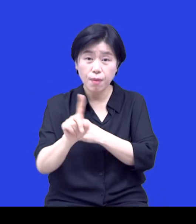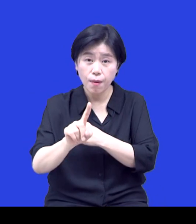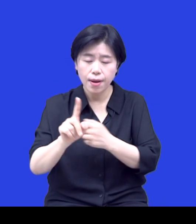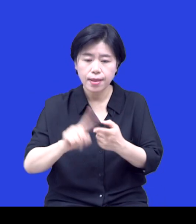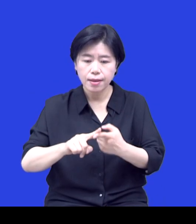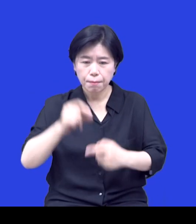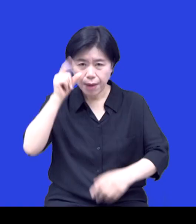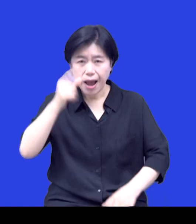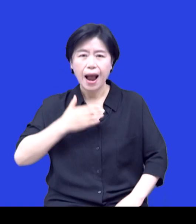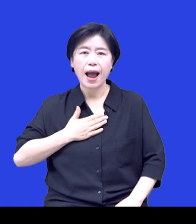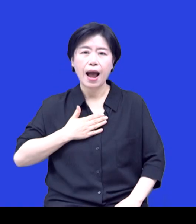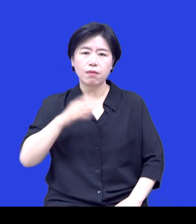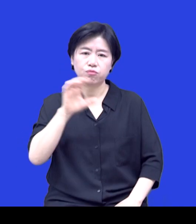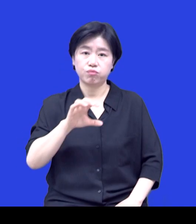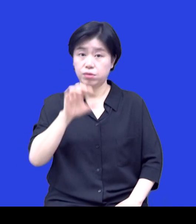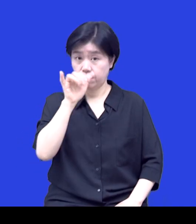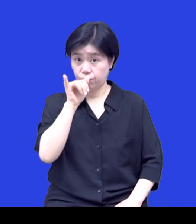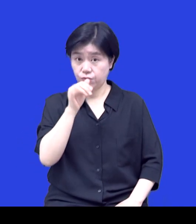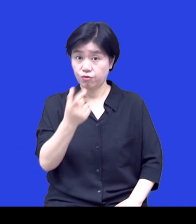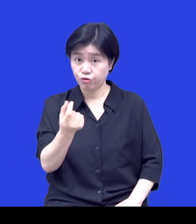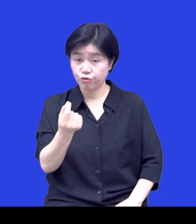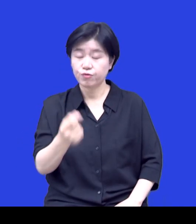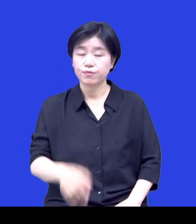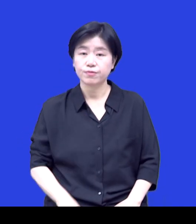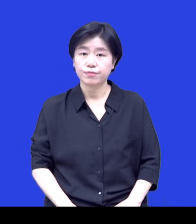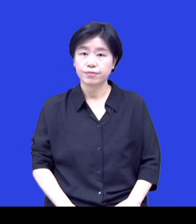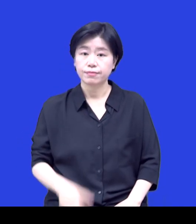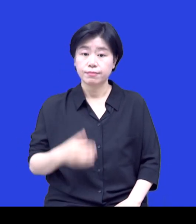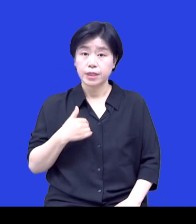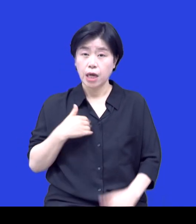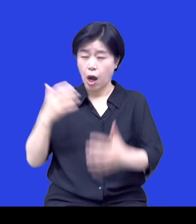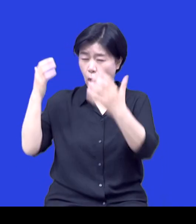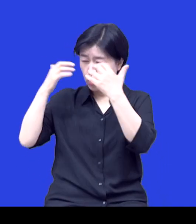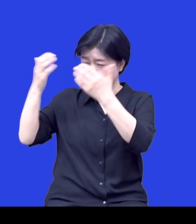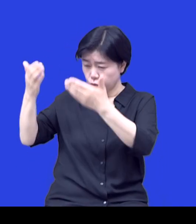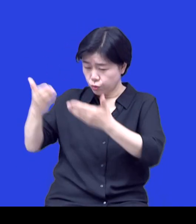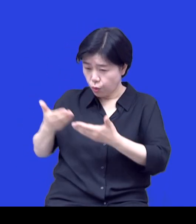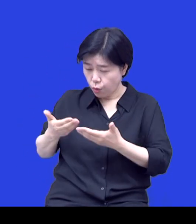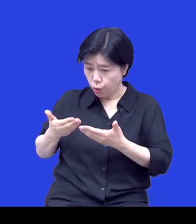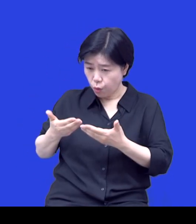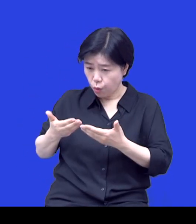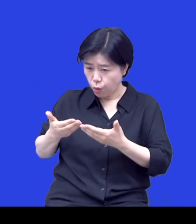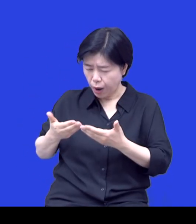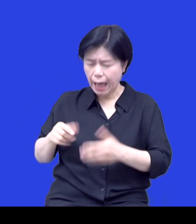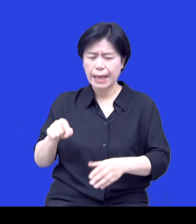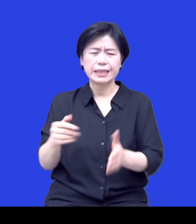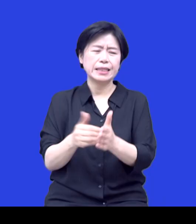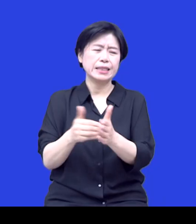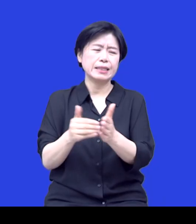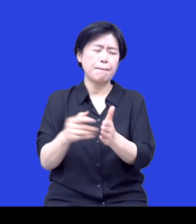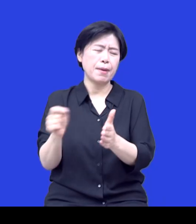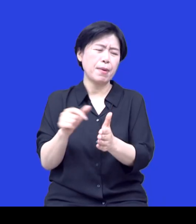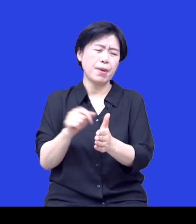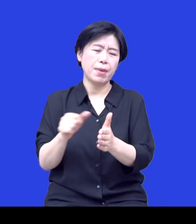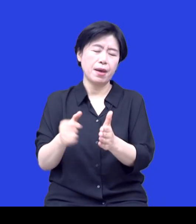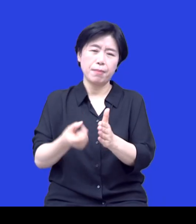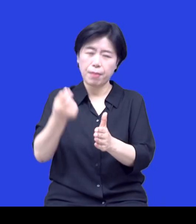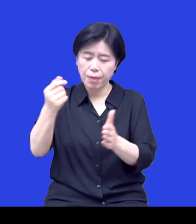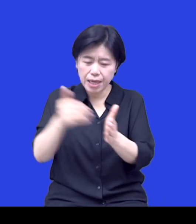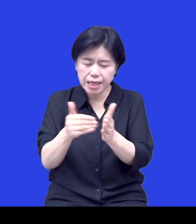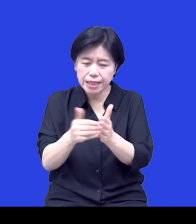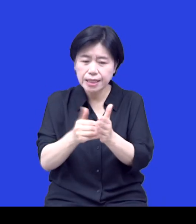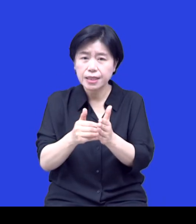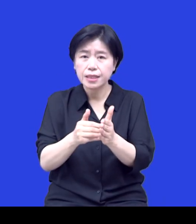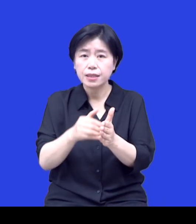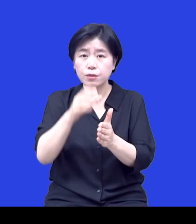맞아요, 맞아요. 근데 하나님의 포인트는 하나님이 나를 사랑하는데 가령 저도 예를 들어서 나를 이렇게 사랑하시면서 교회 왜 그런